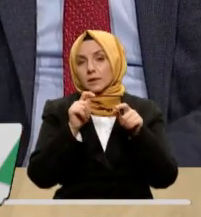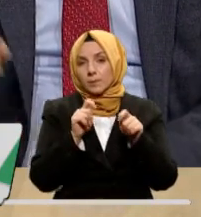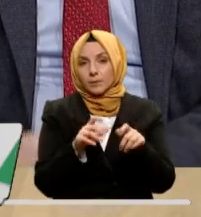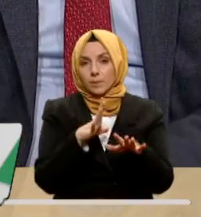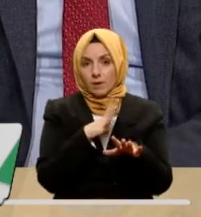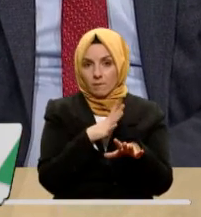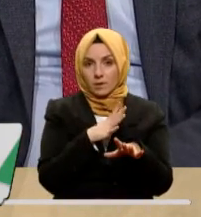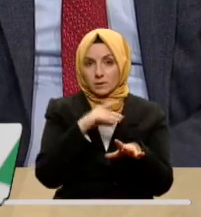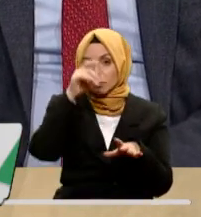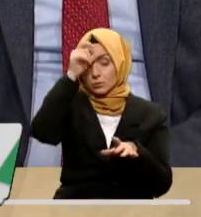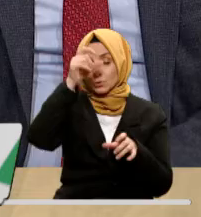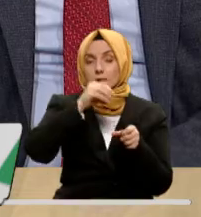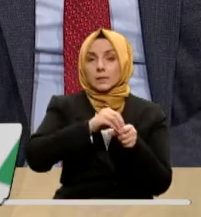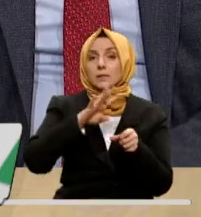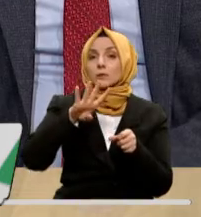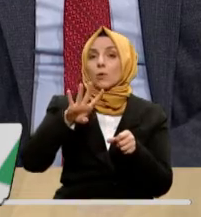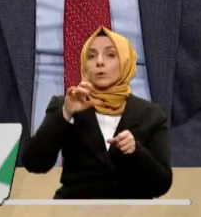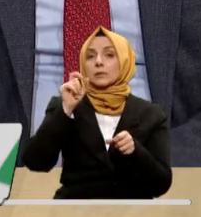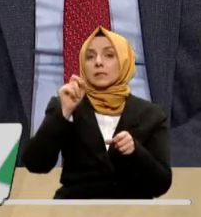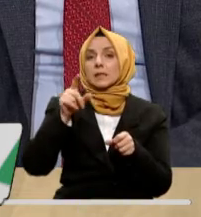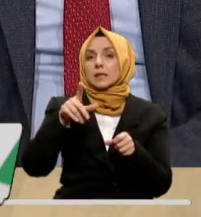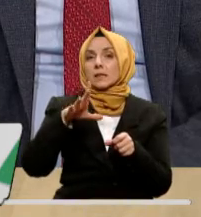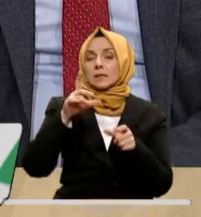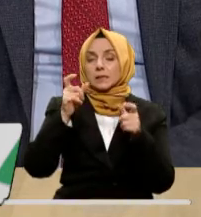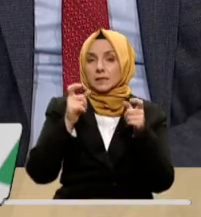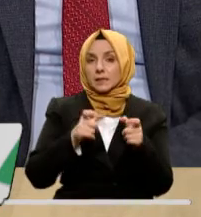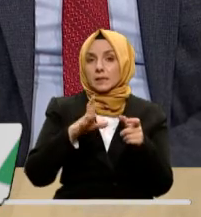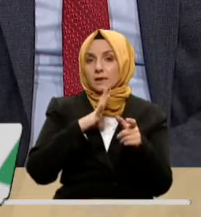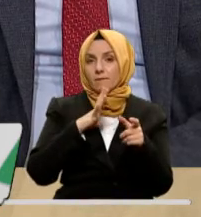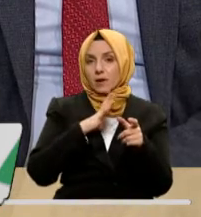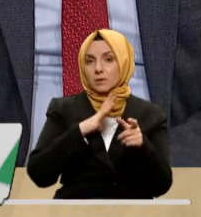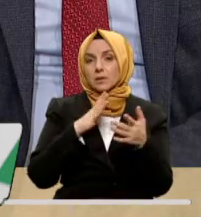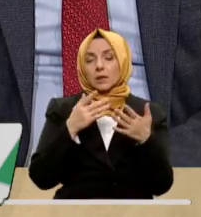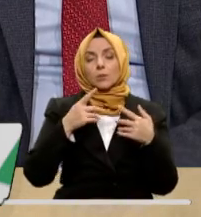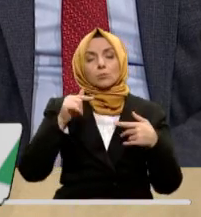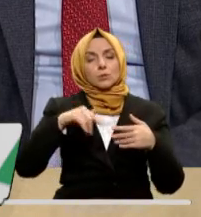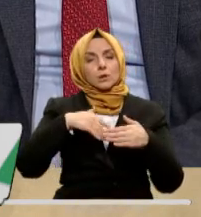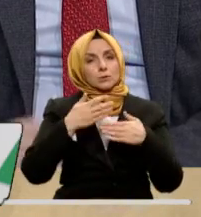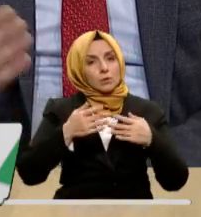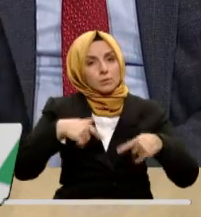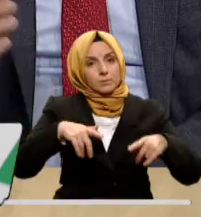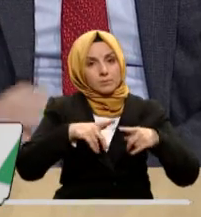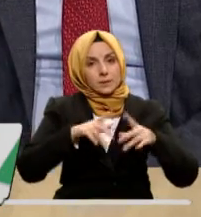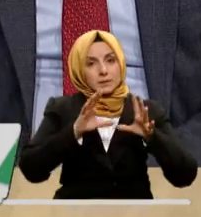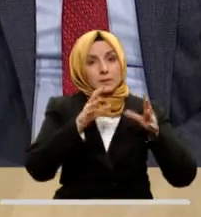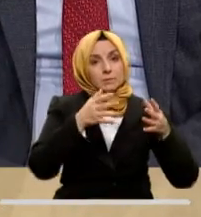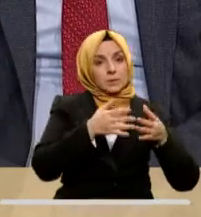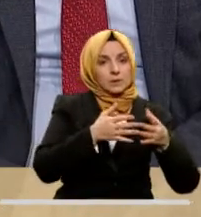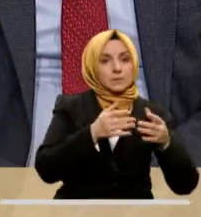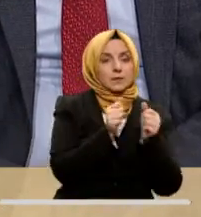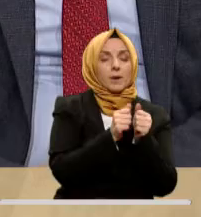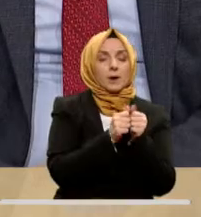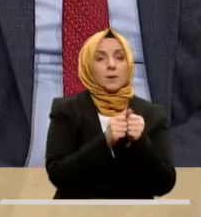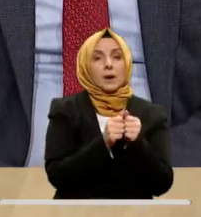işlemlerden geçirilmesi gerekecek ondan dolayı biz ekiplerimiz e vatandaşlarımızı davet ediyoruz toplumsal duyarlık